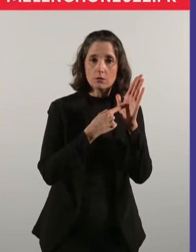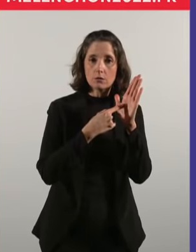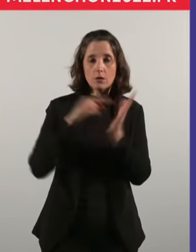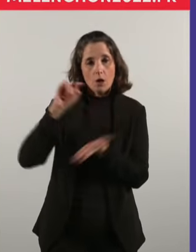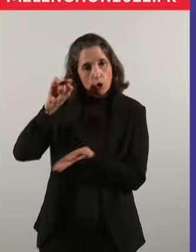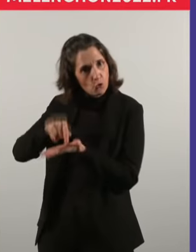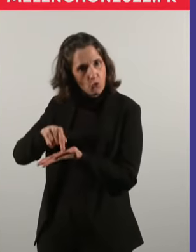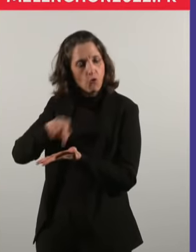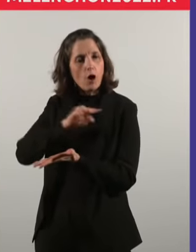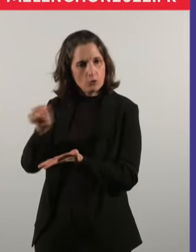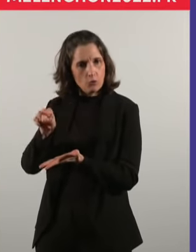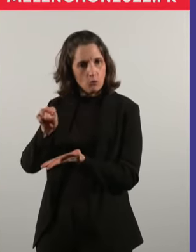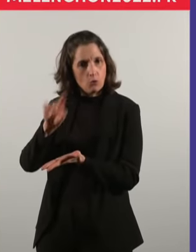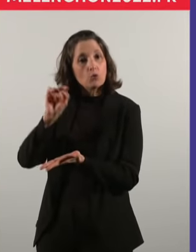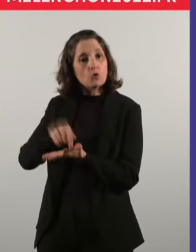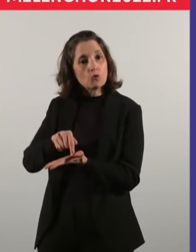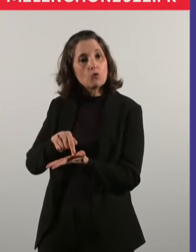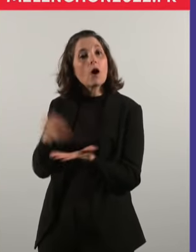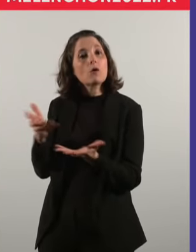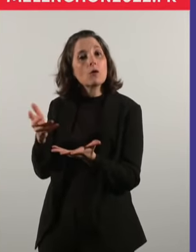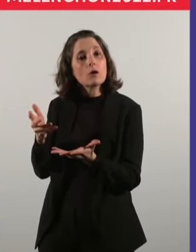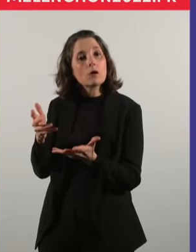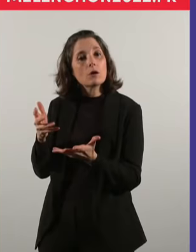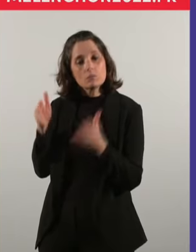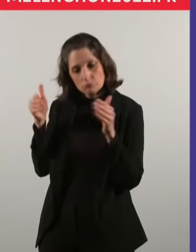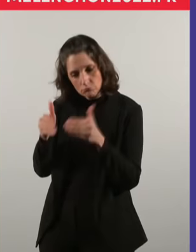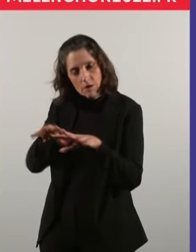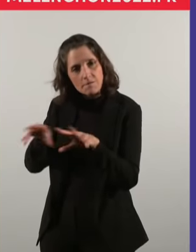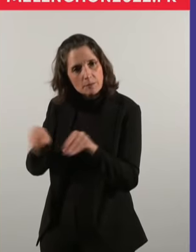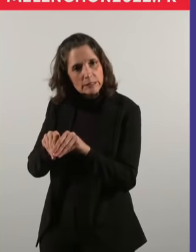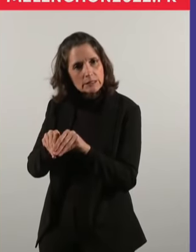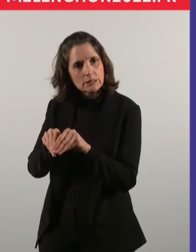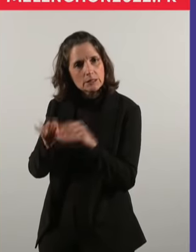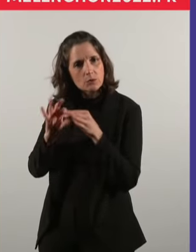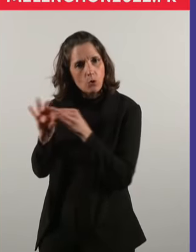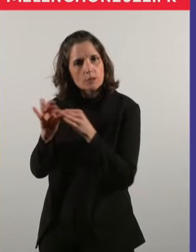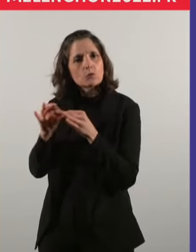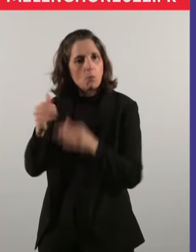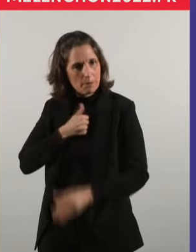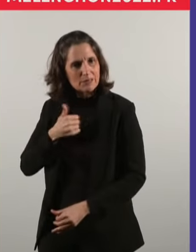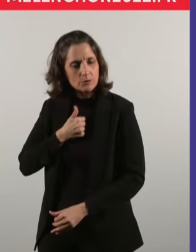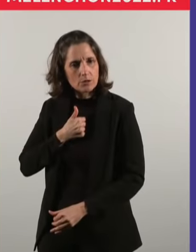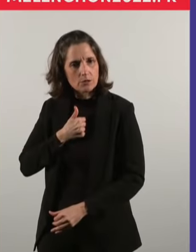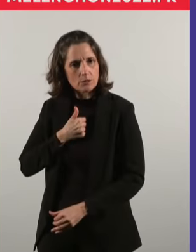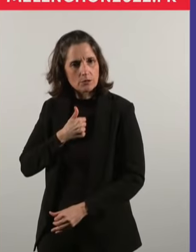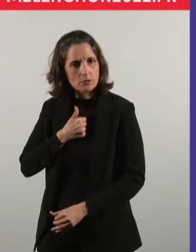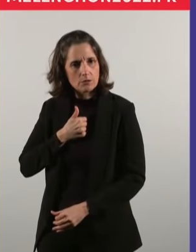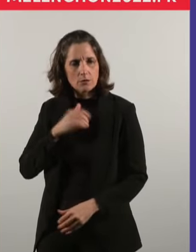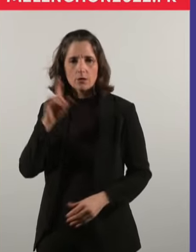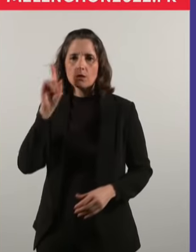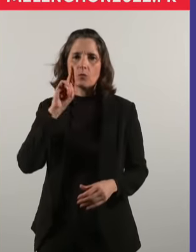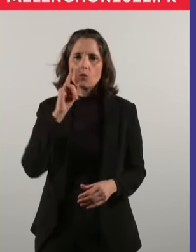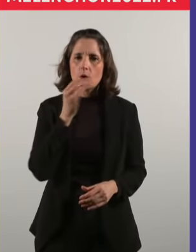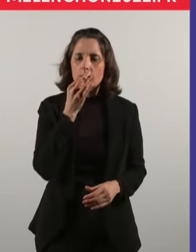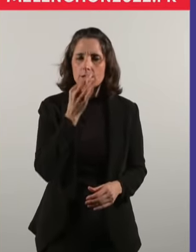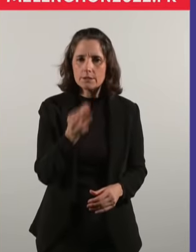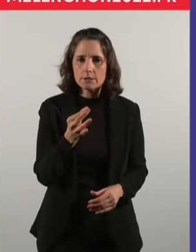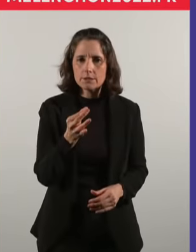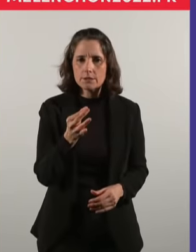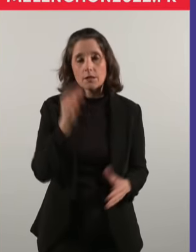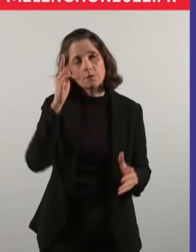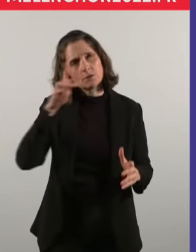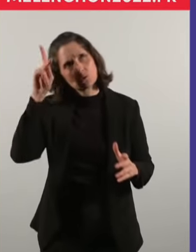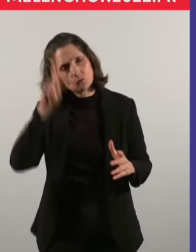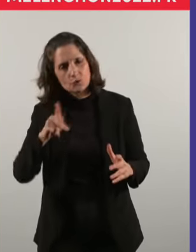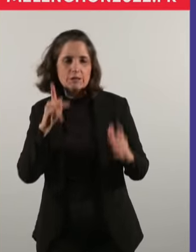famille, c'est pour les relations personnelles. Et pourquoi je vous dis ça? Pourquoi je fais un peu de philo avec vous? Parce